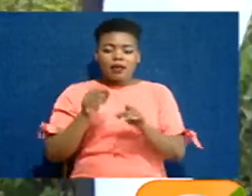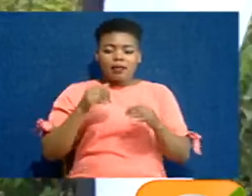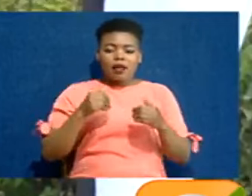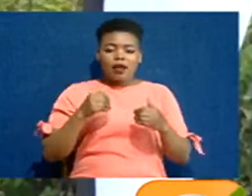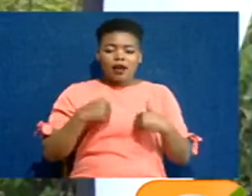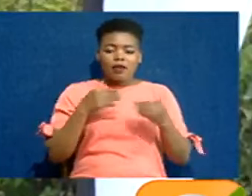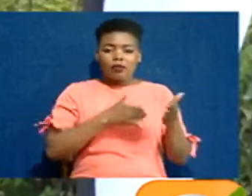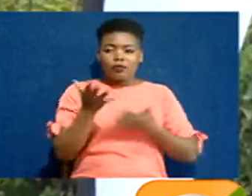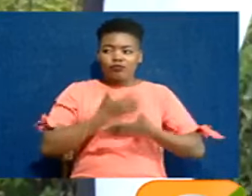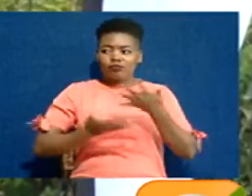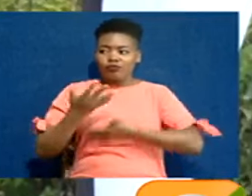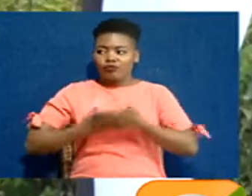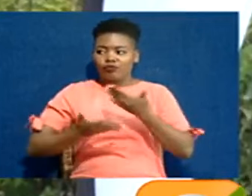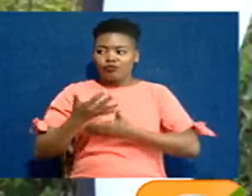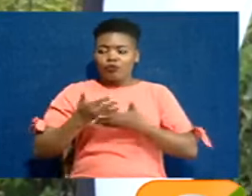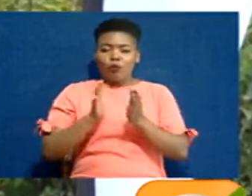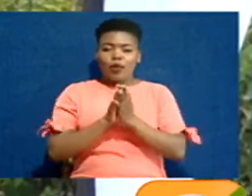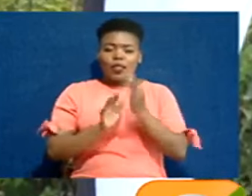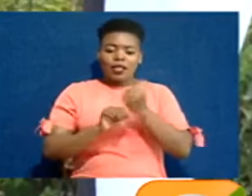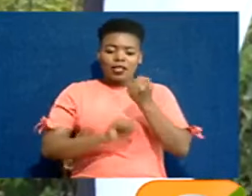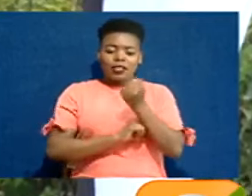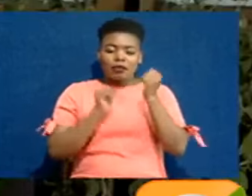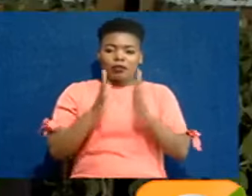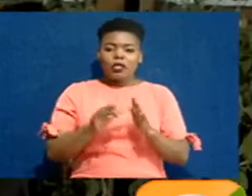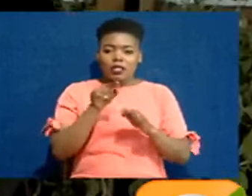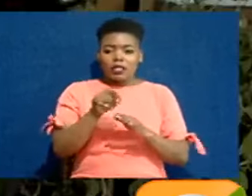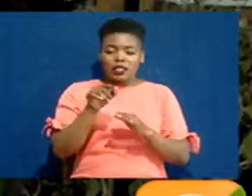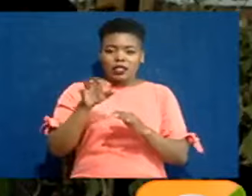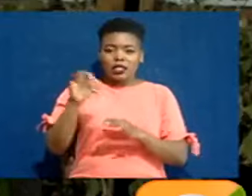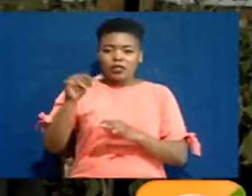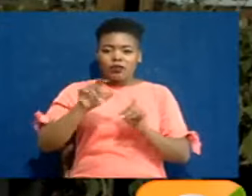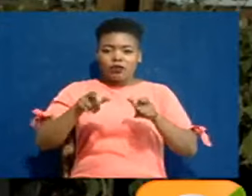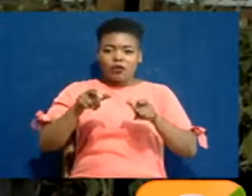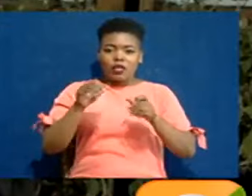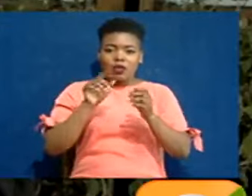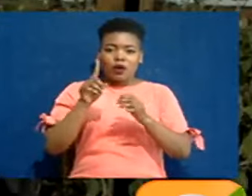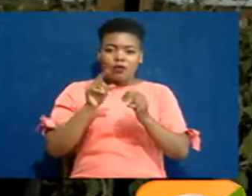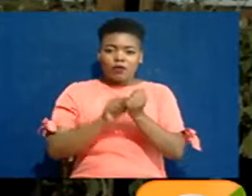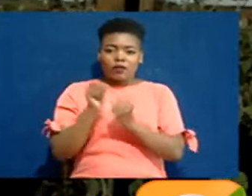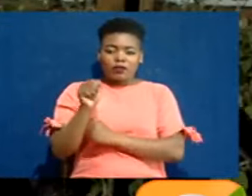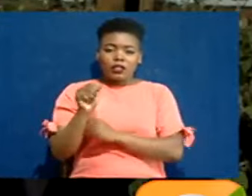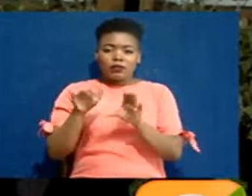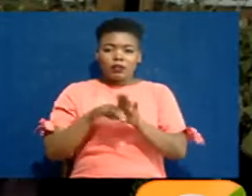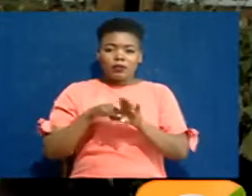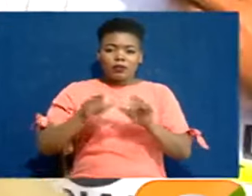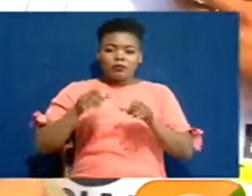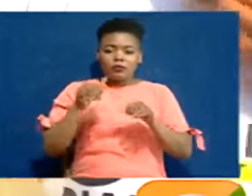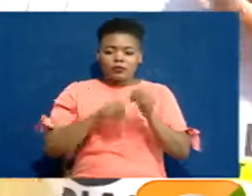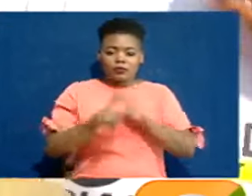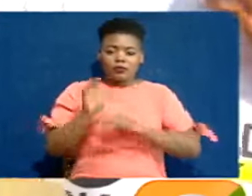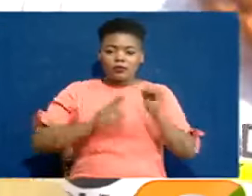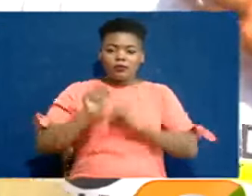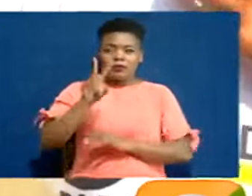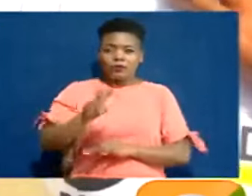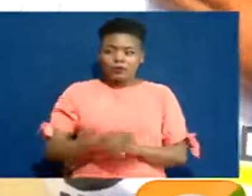to interact with their favorite presenters. The station is one of the 14 radio stations under the Royal Media Services stable. Hili